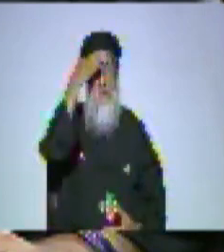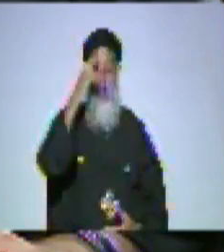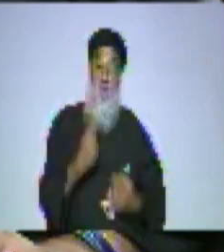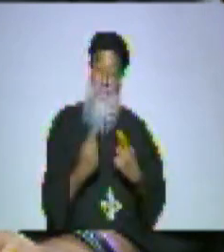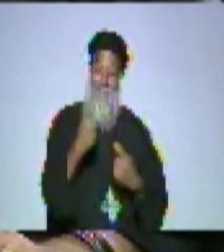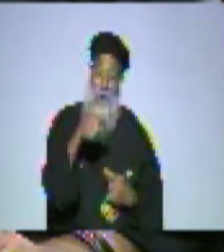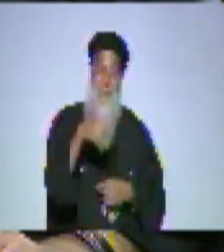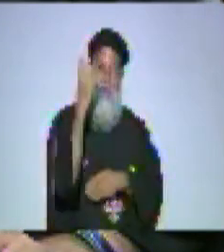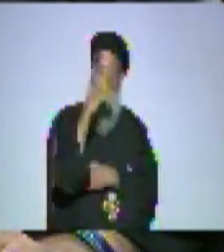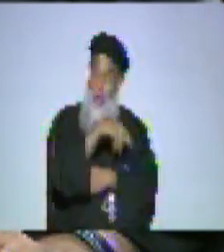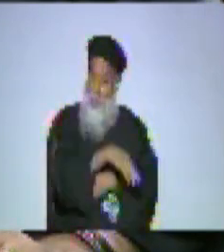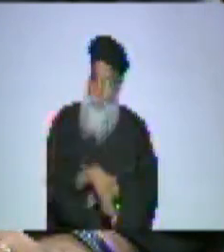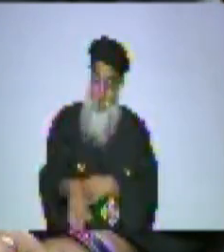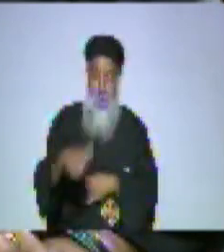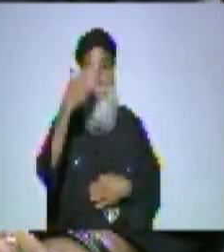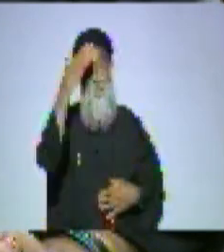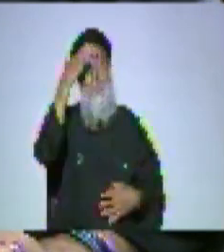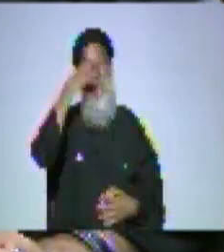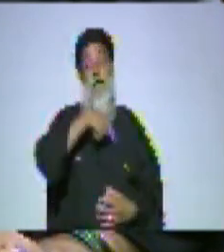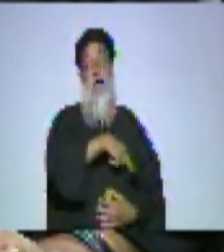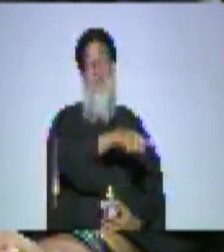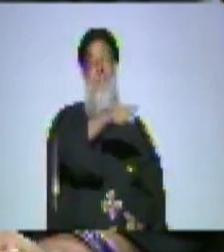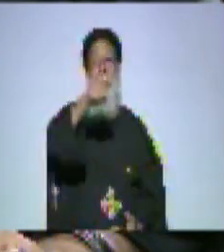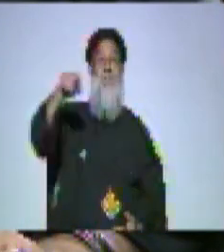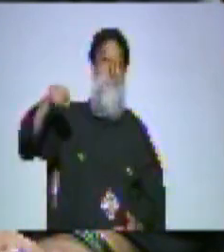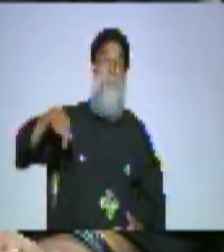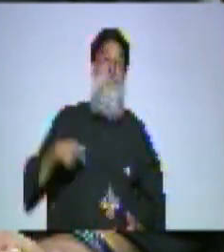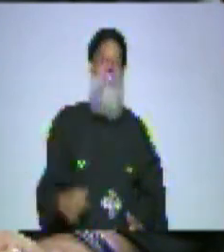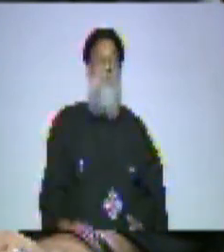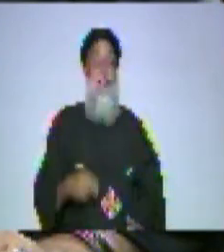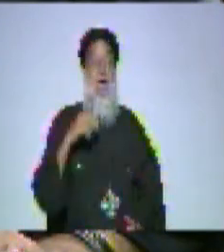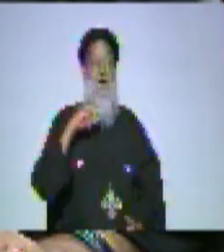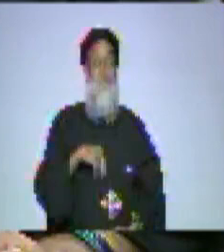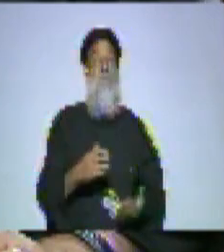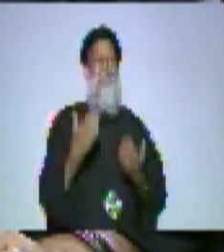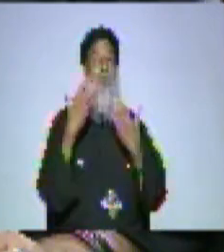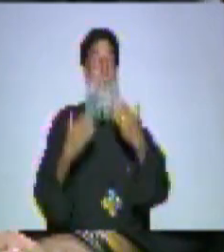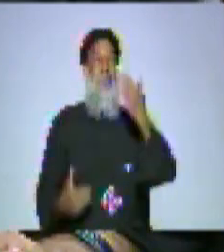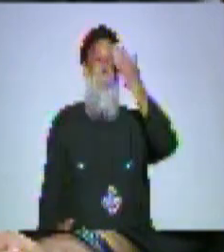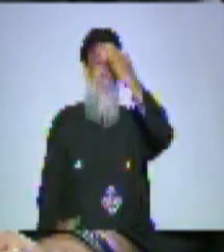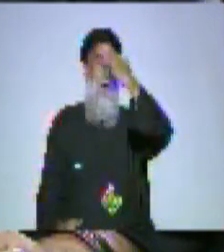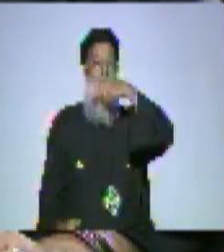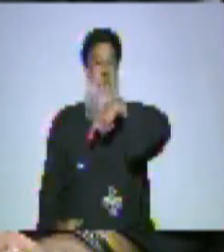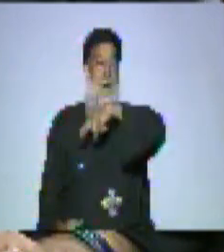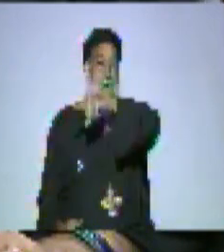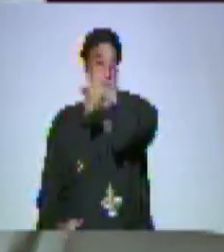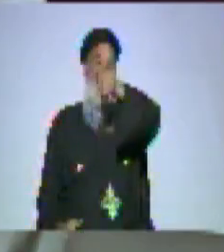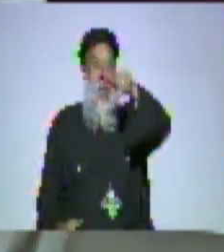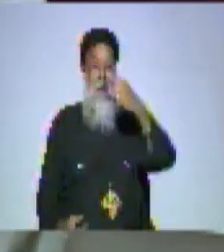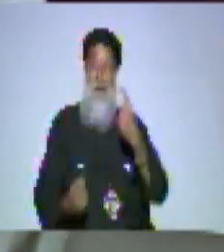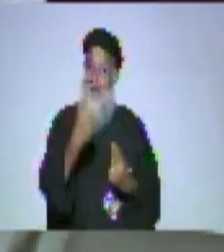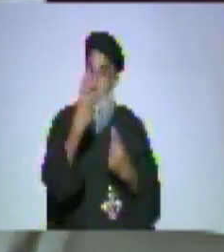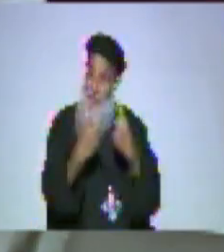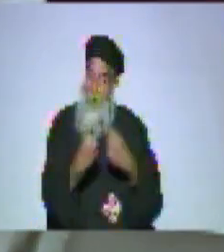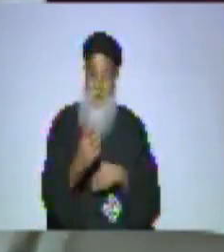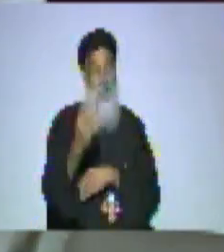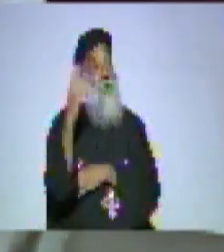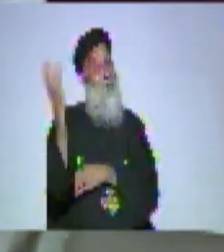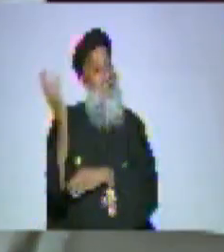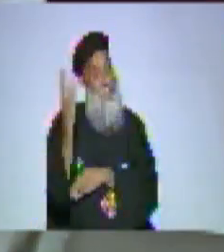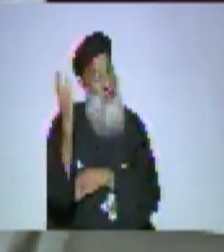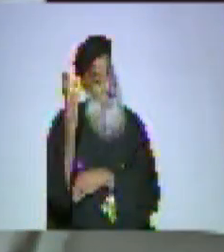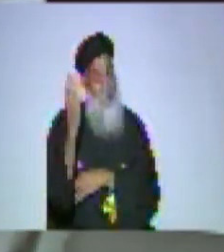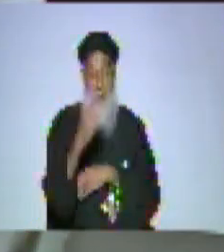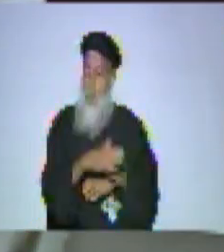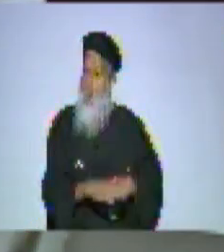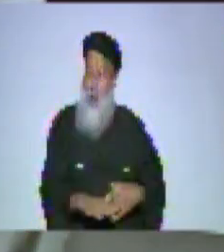باركها هذه البركه دي بقى احنا نطلب البركه ونحتاج الى البركه البركه دي مهمه جدا